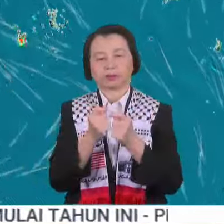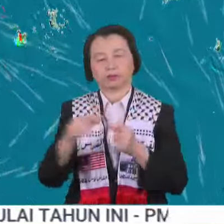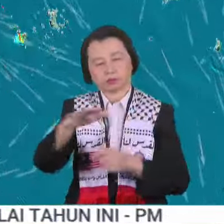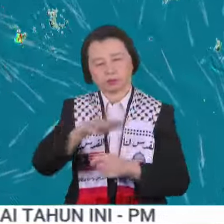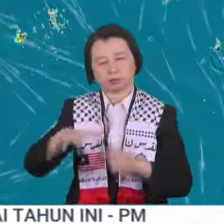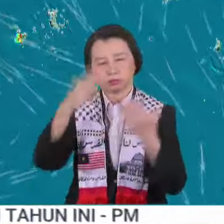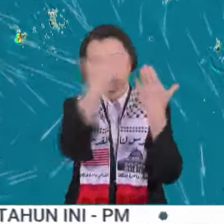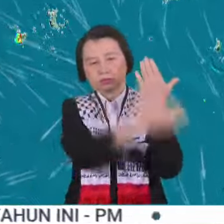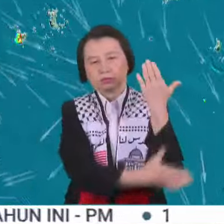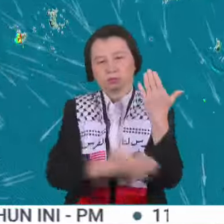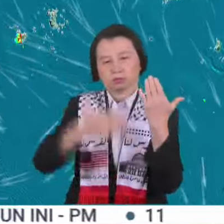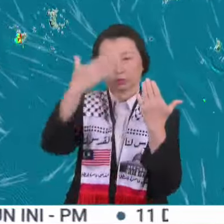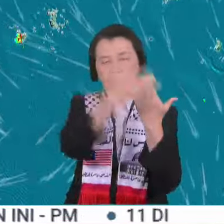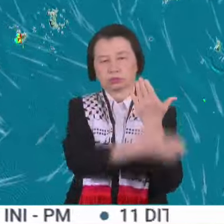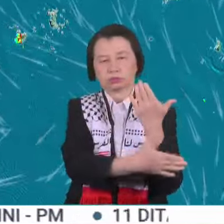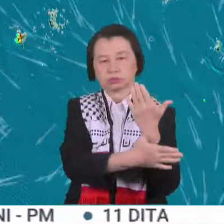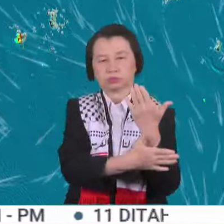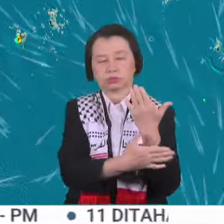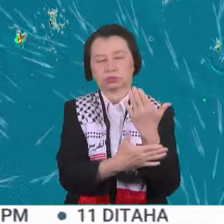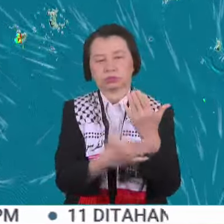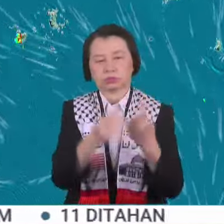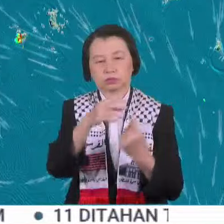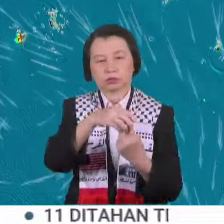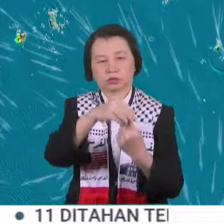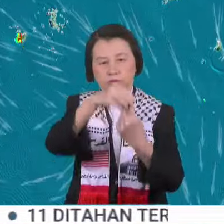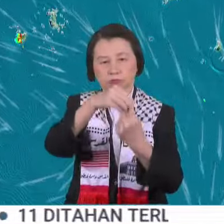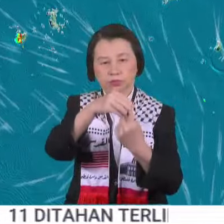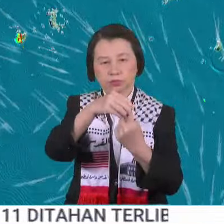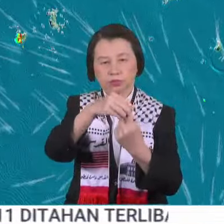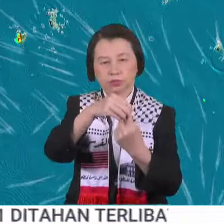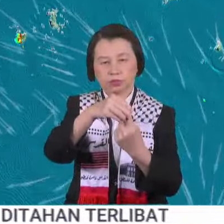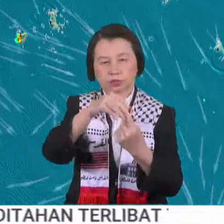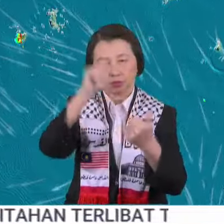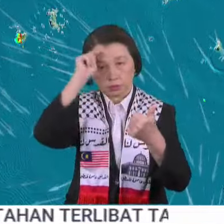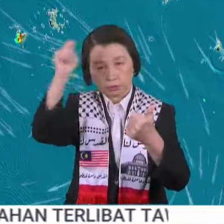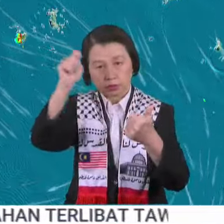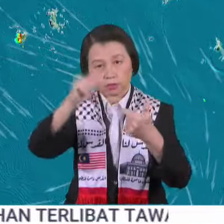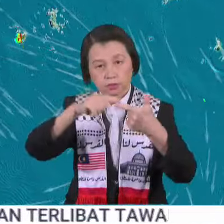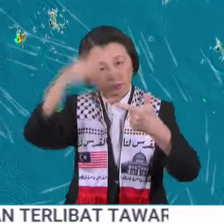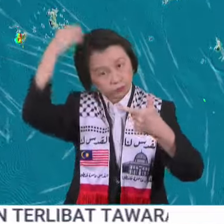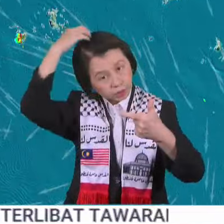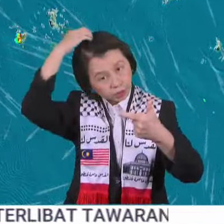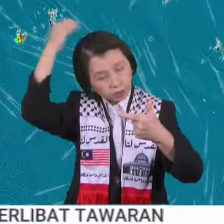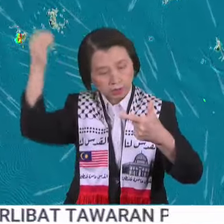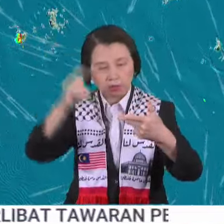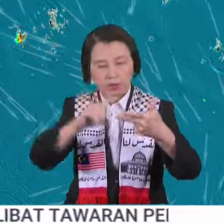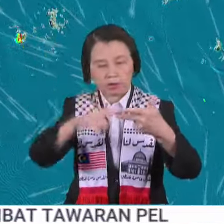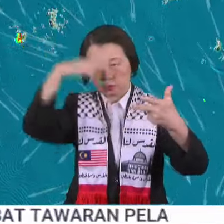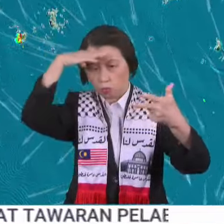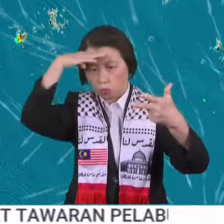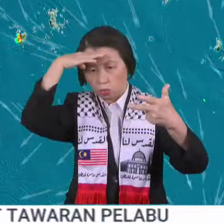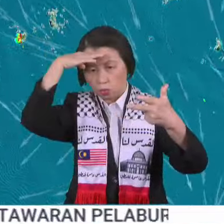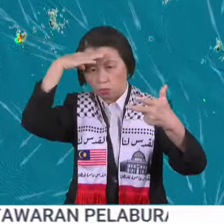hampir kesemua negeri di semenanjung Malaysia, terutamanya di sekitar Terengganu, Selangor dan juga